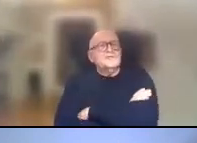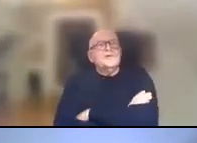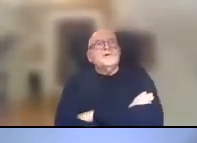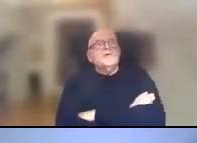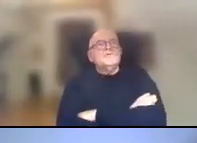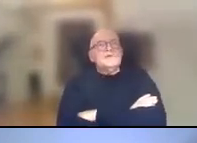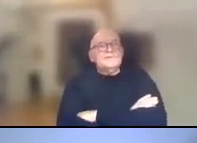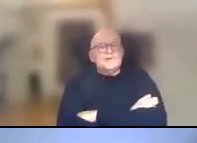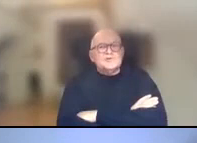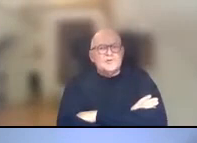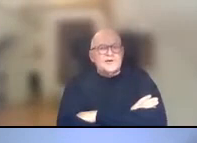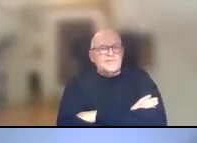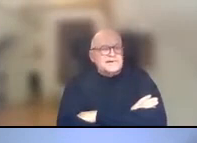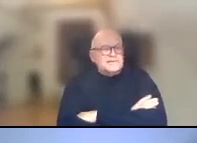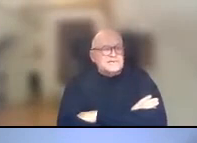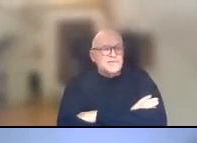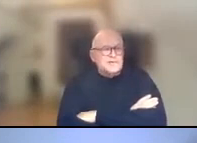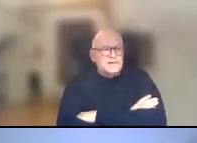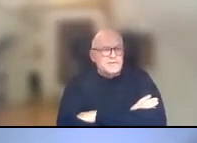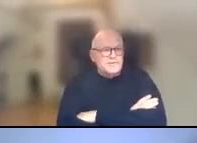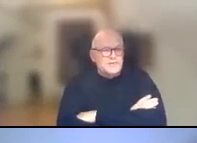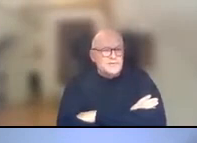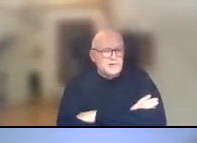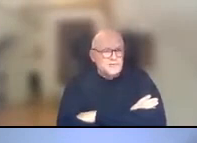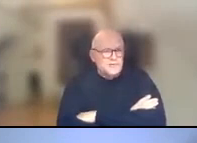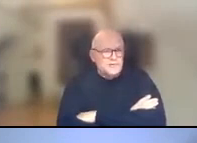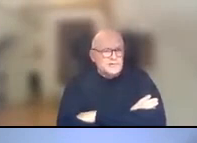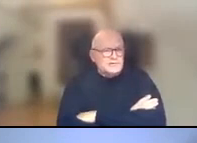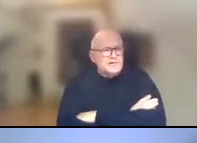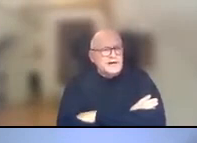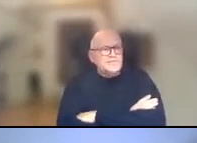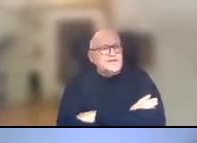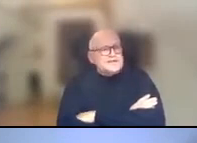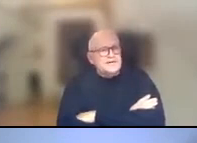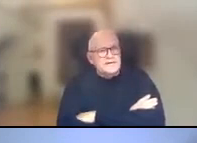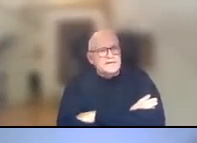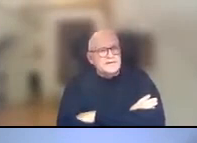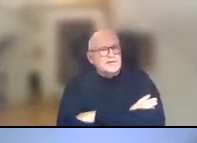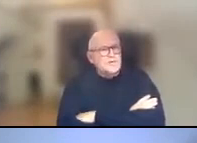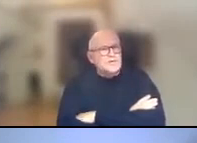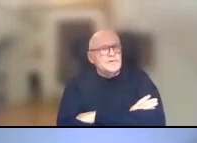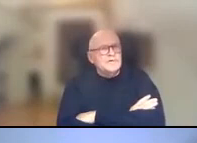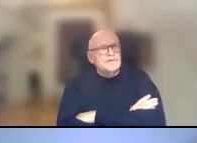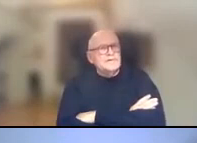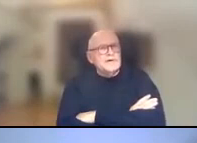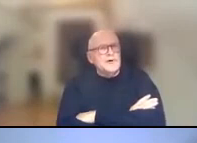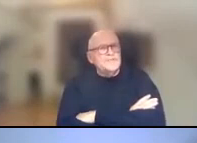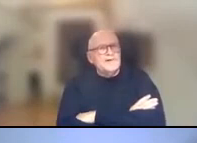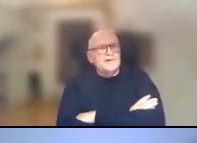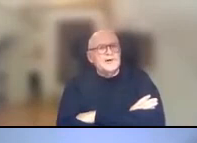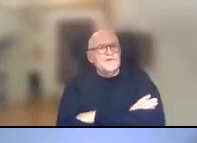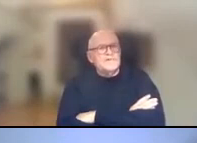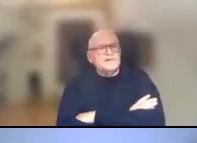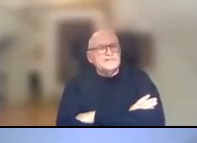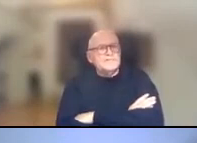gedrückt und damit den Schluckreflex unterbunden, verunmöglicht und haben Wasser in die Lunge der